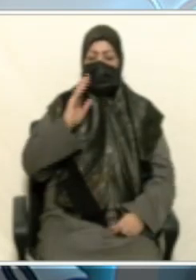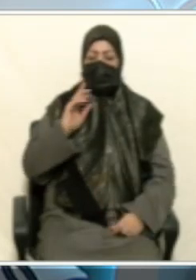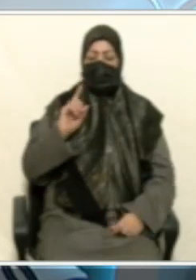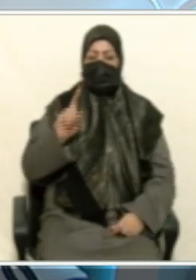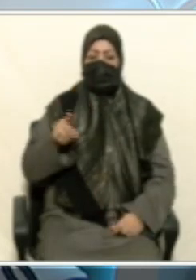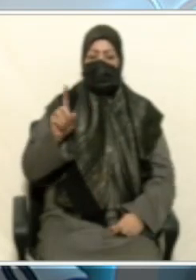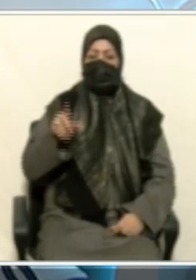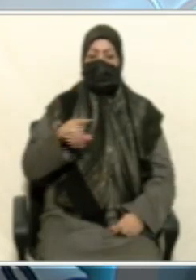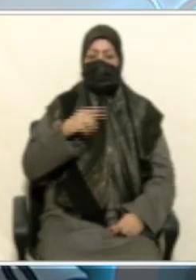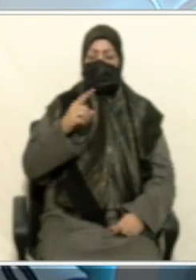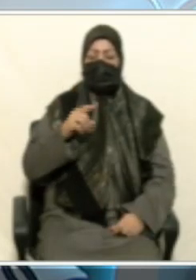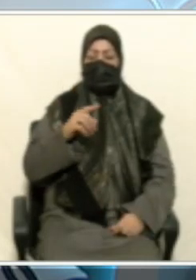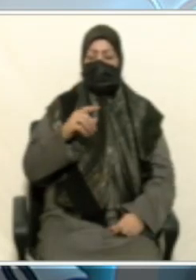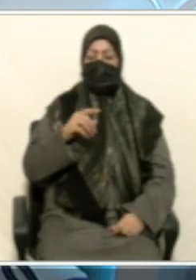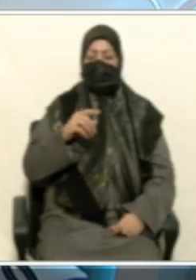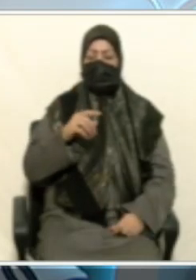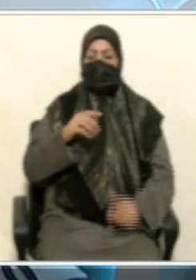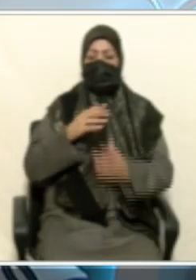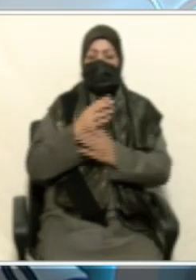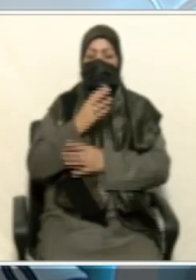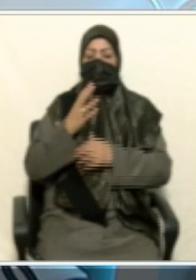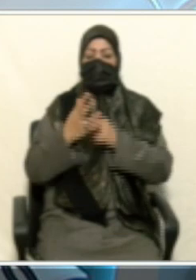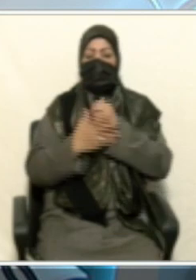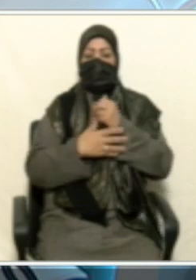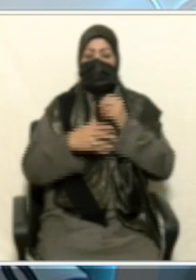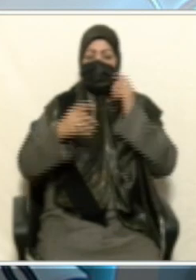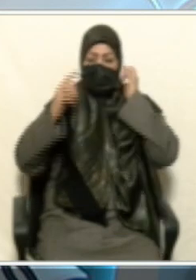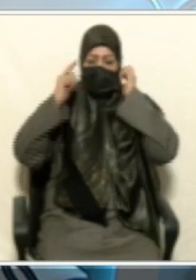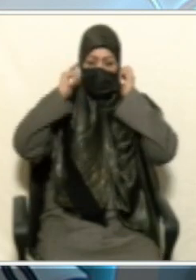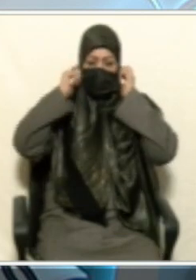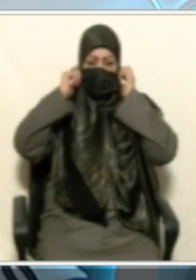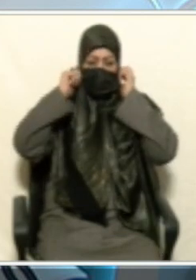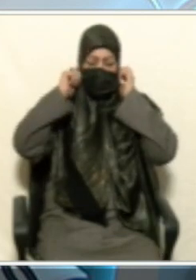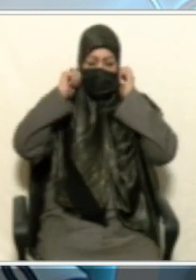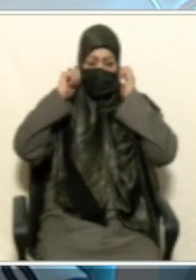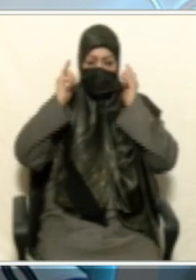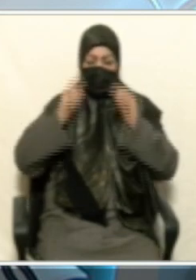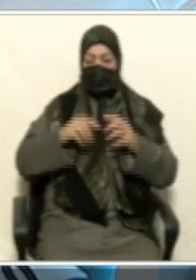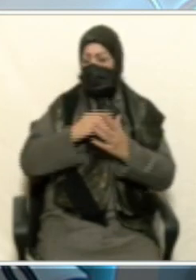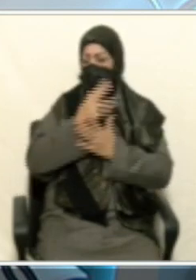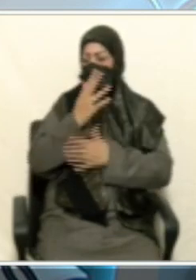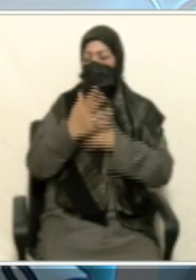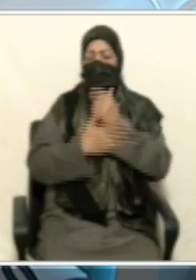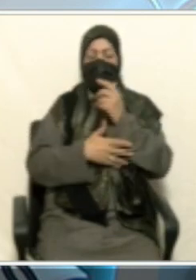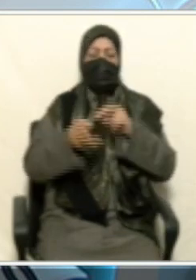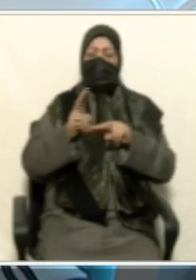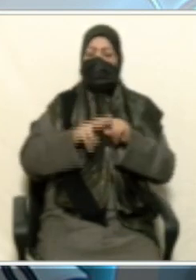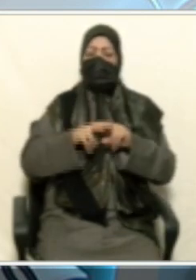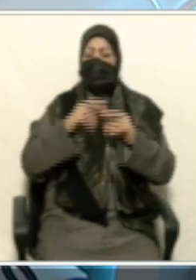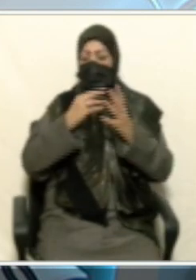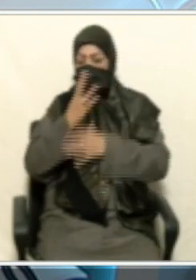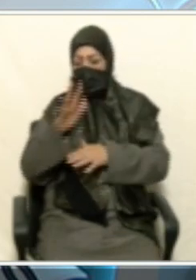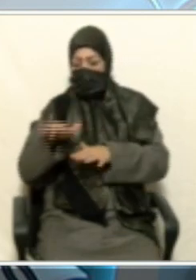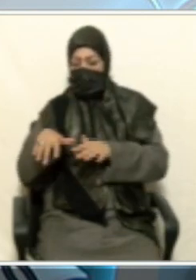ما بنعرف هل هذا صحيح غلط أنا اللي نصلي ولا صح. أجيبك إن شاء الله تعالى. بارك الله فيك.